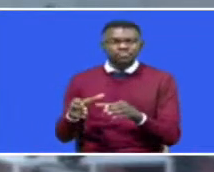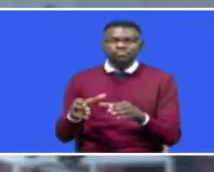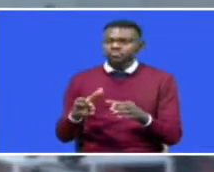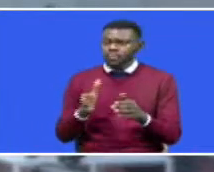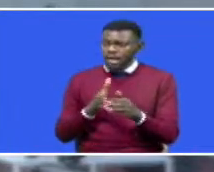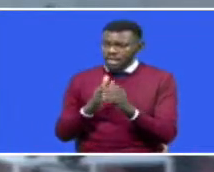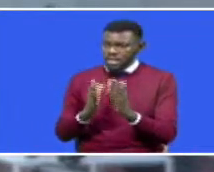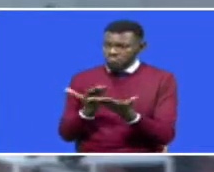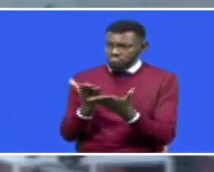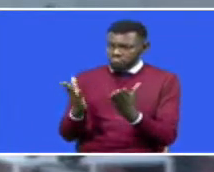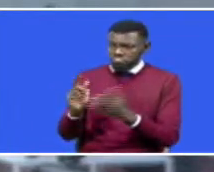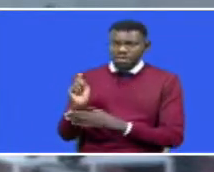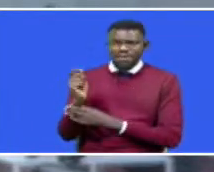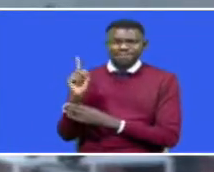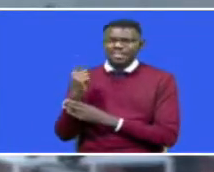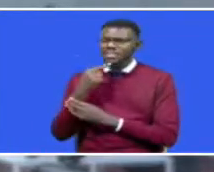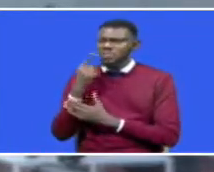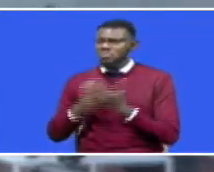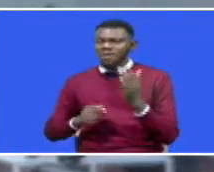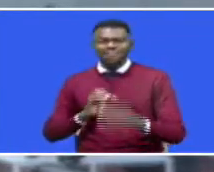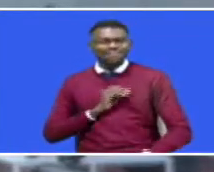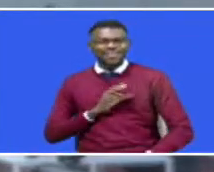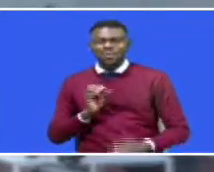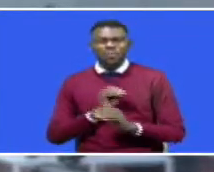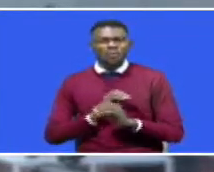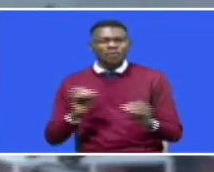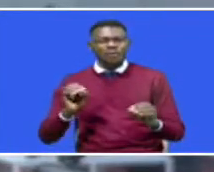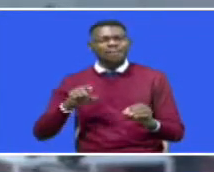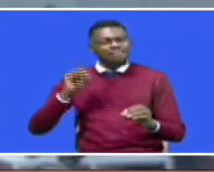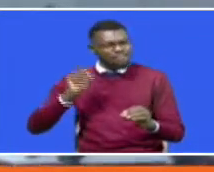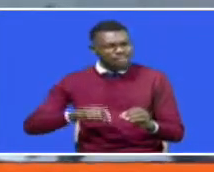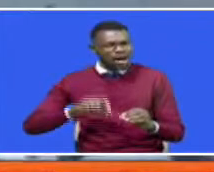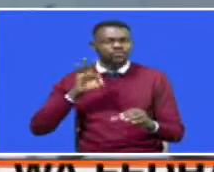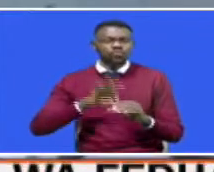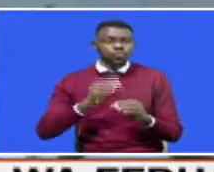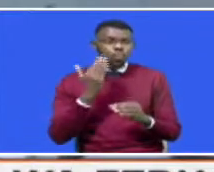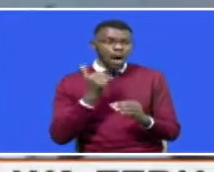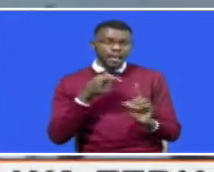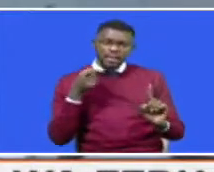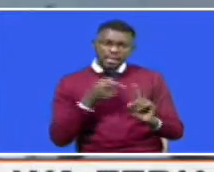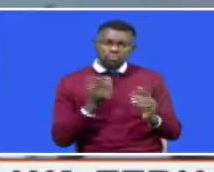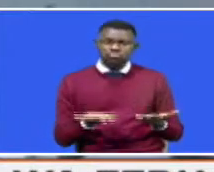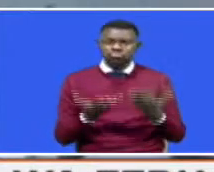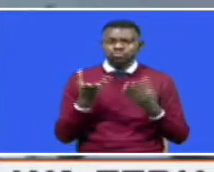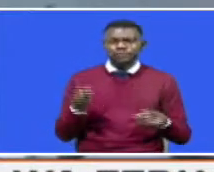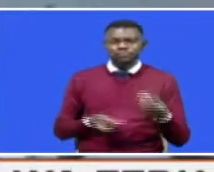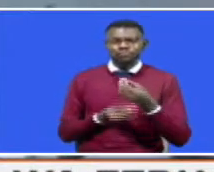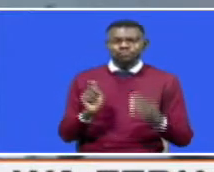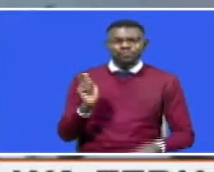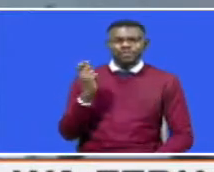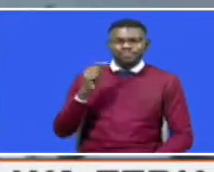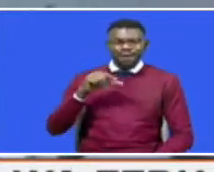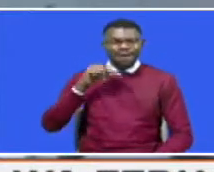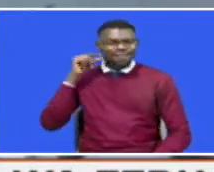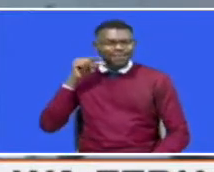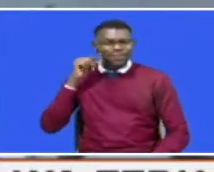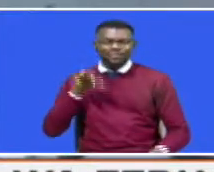na watapigia kura mswada huo ili kuimarisha uchumi wa taifa la Kenya. Mwanahabari wetu Grace Nganga ana